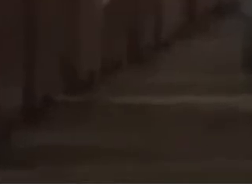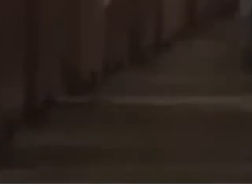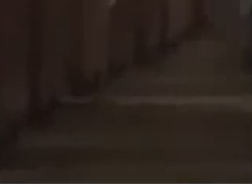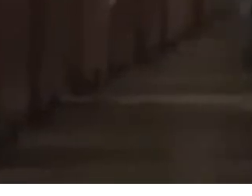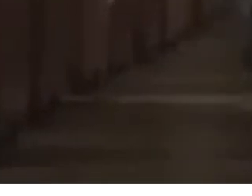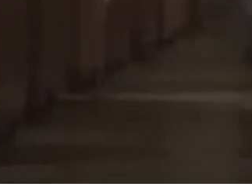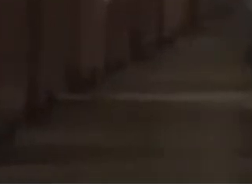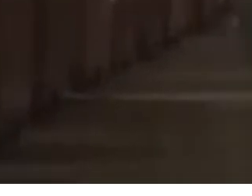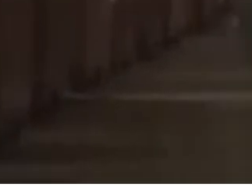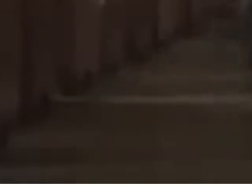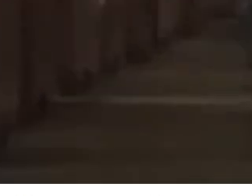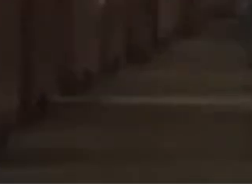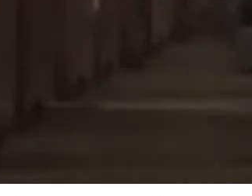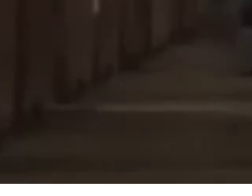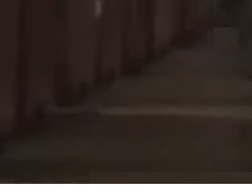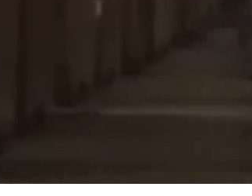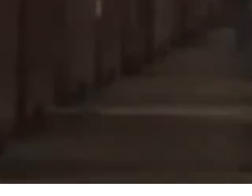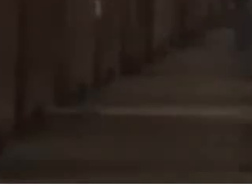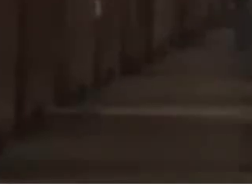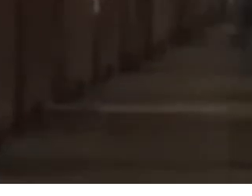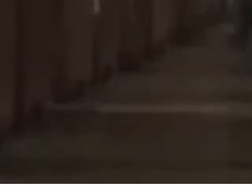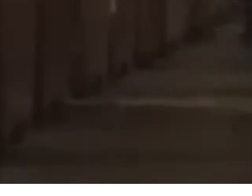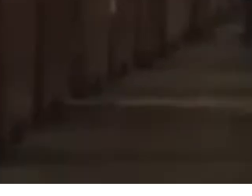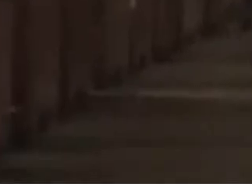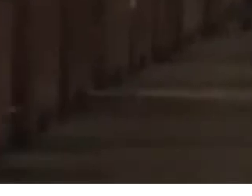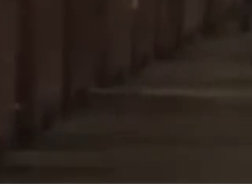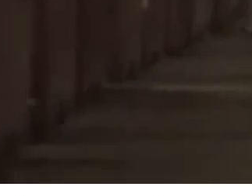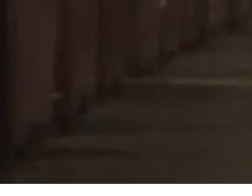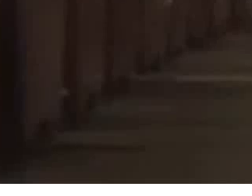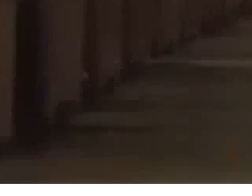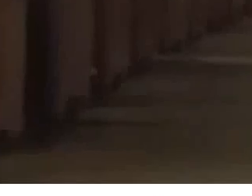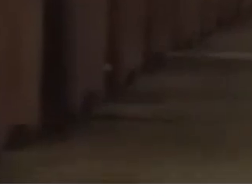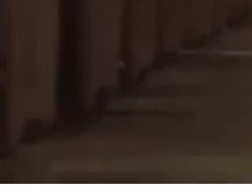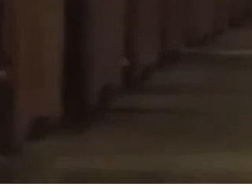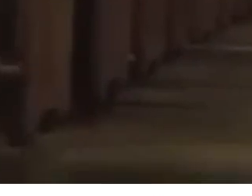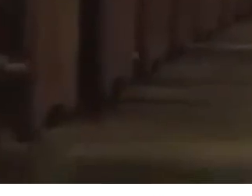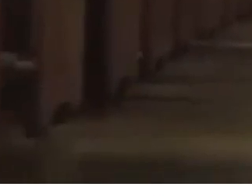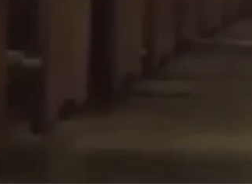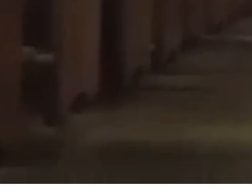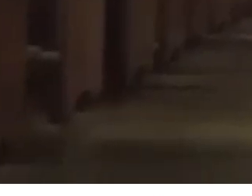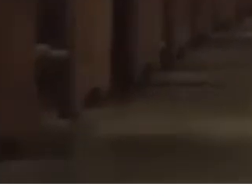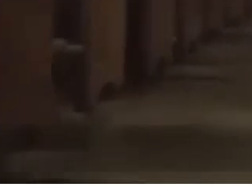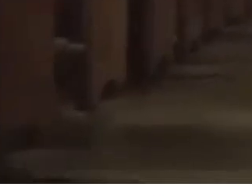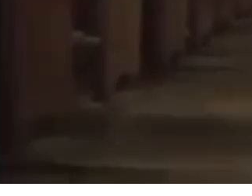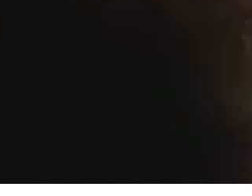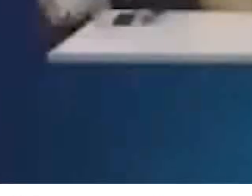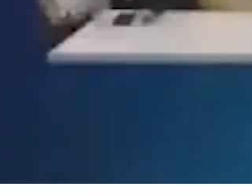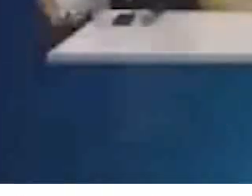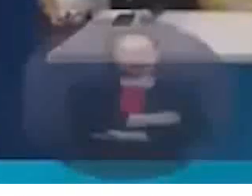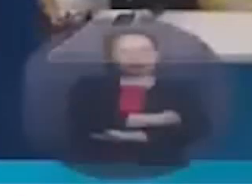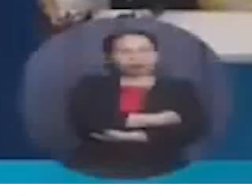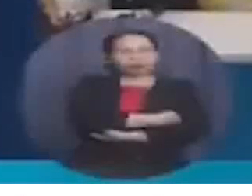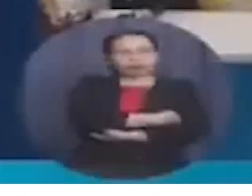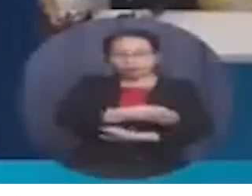ko, pinapakita sa akin na nanay ko yung tuhod niya. May kalyo tuhod na nanay ko. Tuwing Miyerkules, naglalakad siya mula sa pagpasok